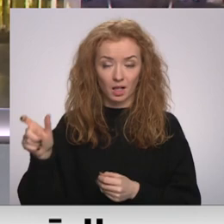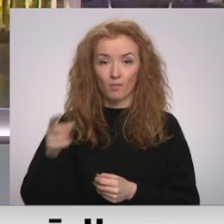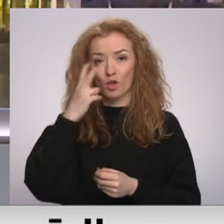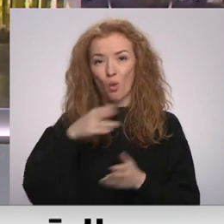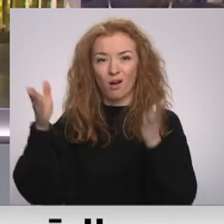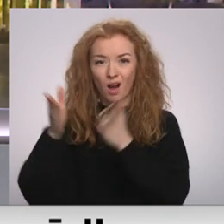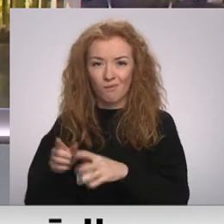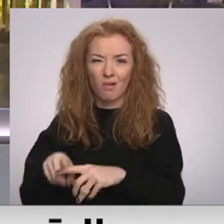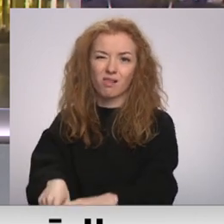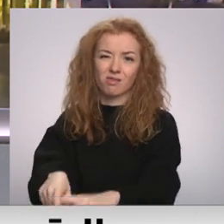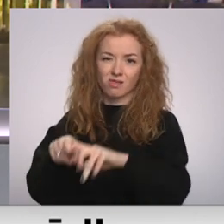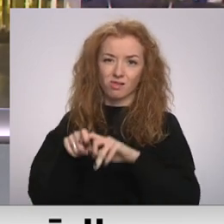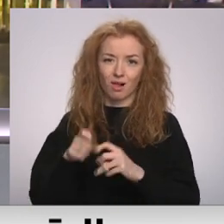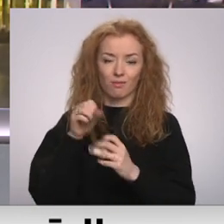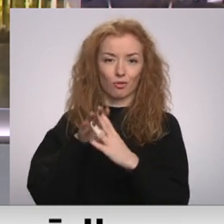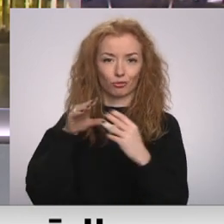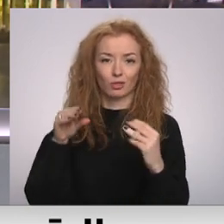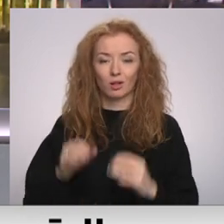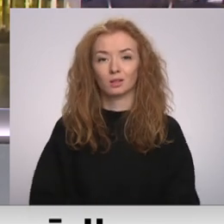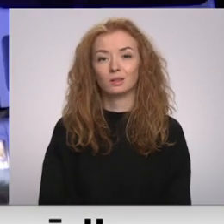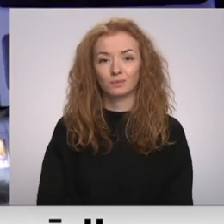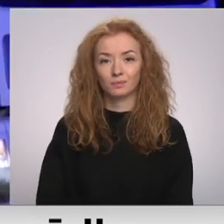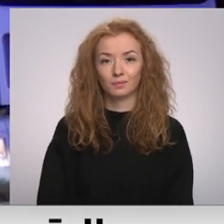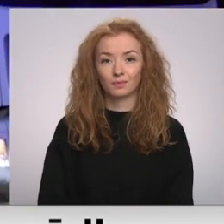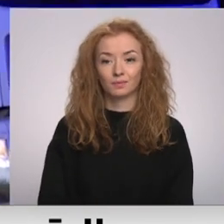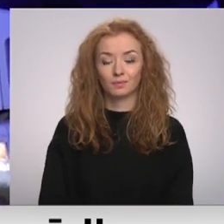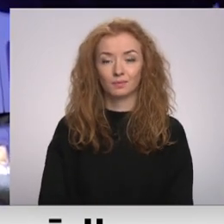vilkuši ārā tur ieslīdējušus transporta līdzekļus.